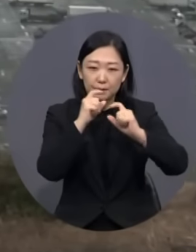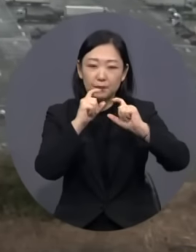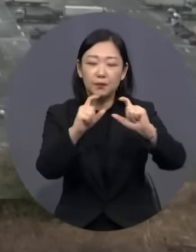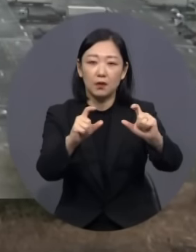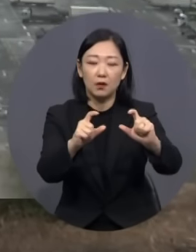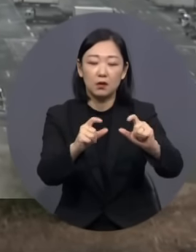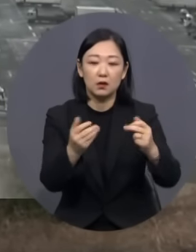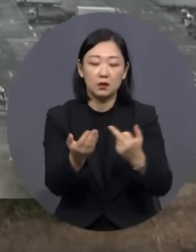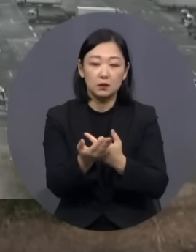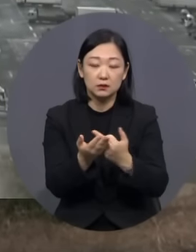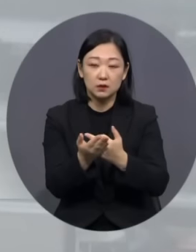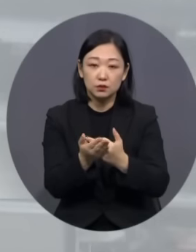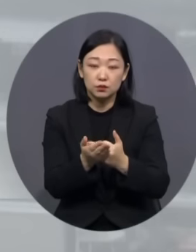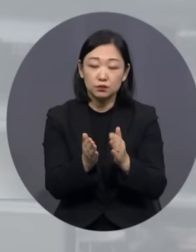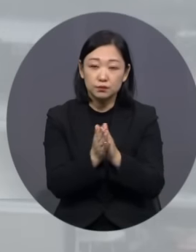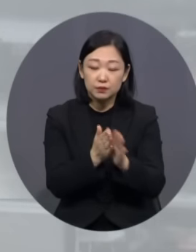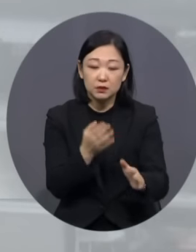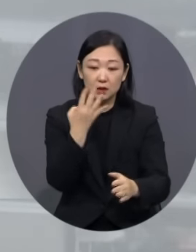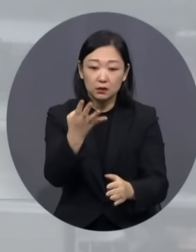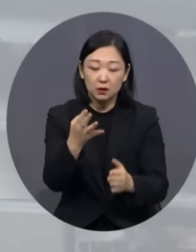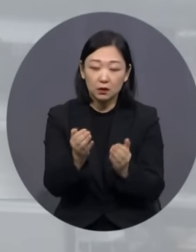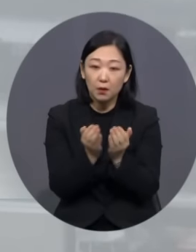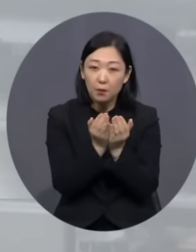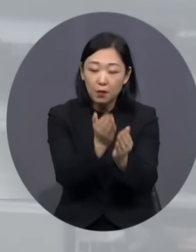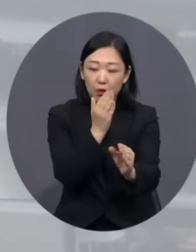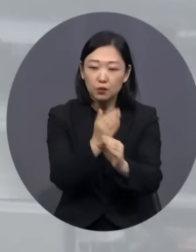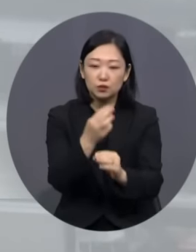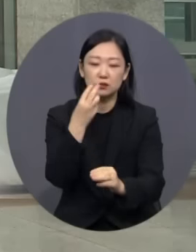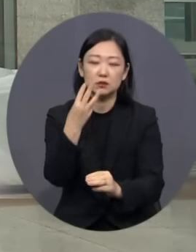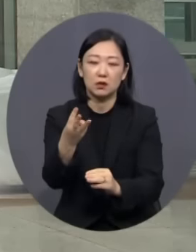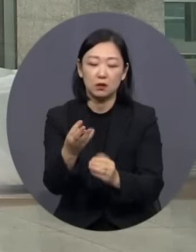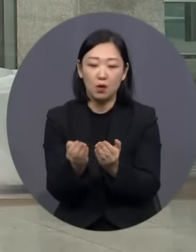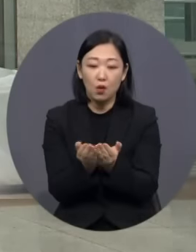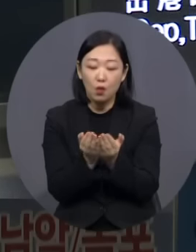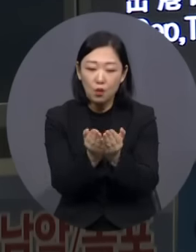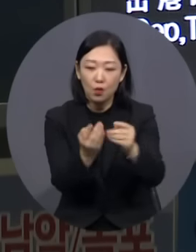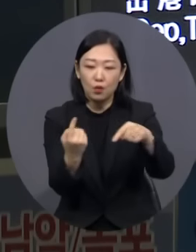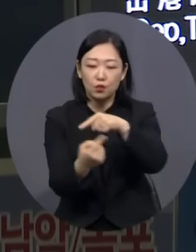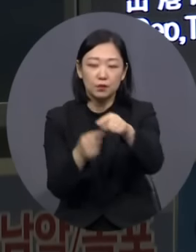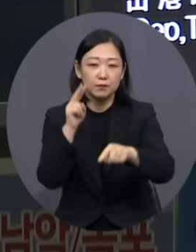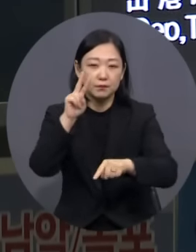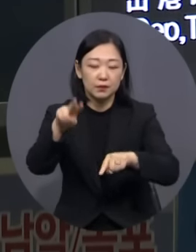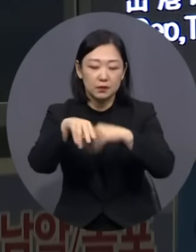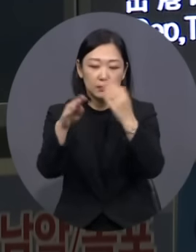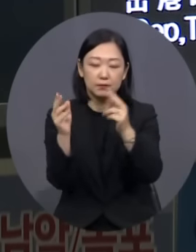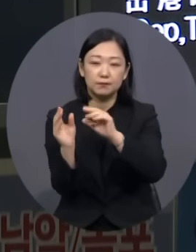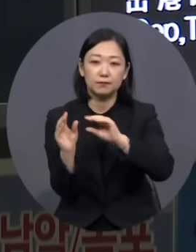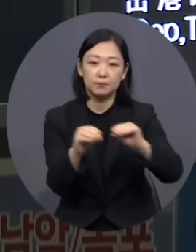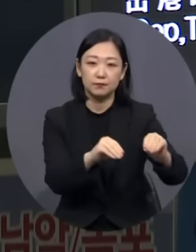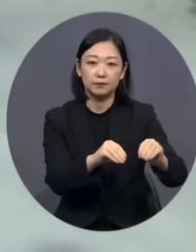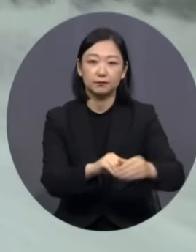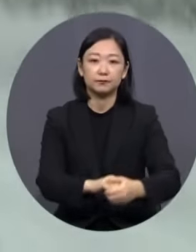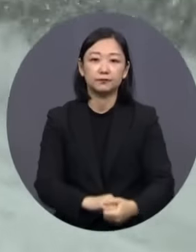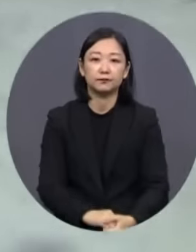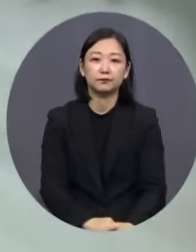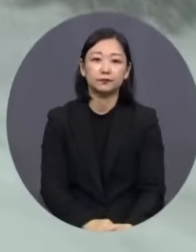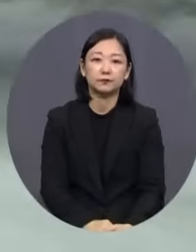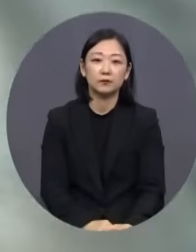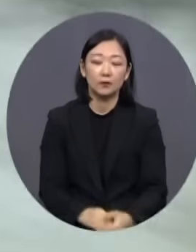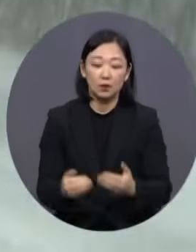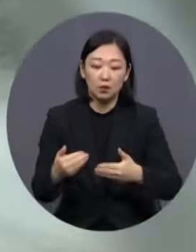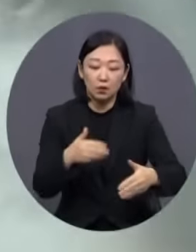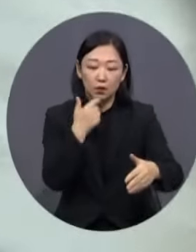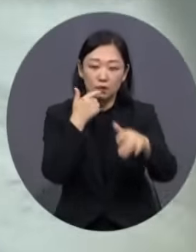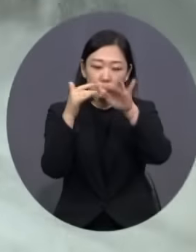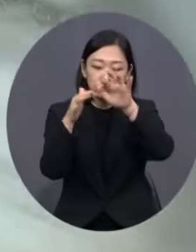내려져 제주기점 4개 항로 가운데 3개 항로의 여객선 운항이 이틀째 전면 통제됐습니다. 도로에도